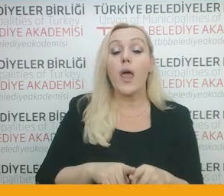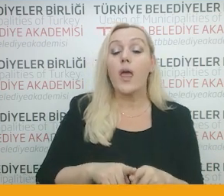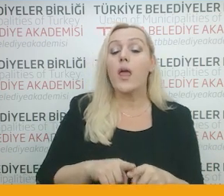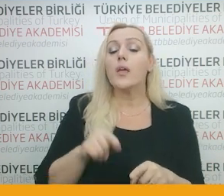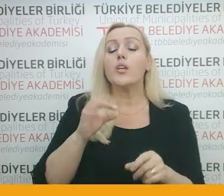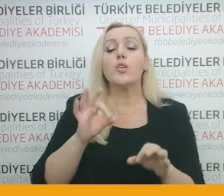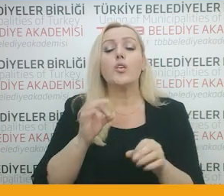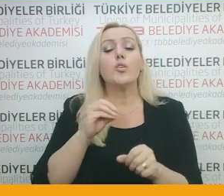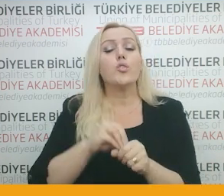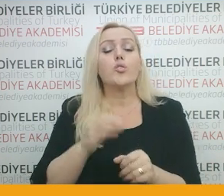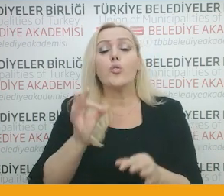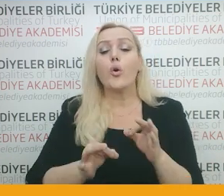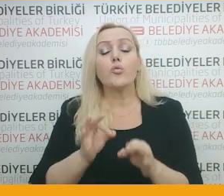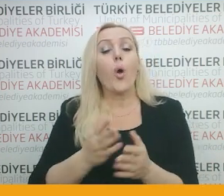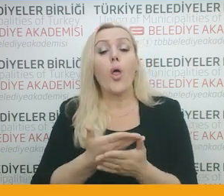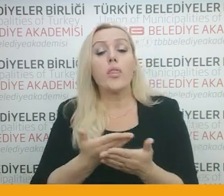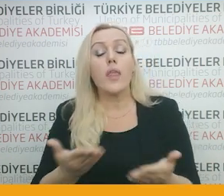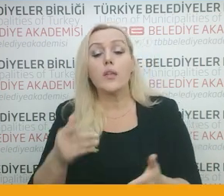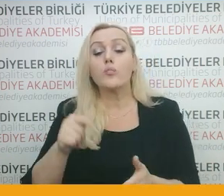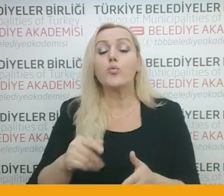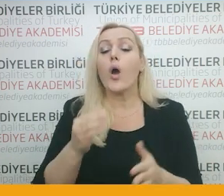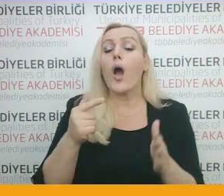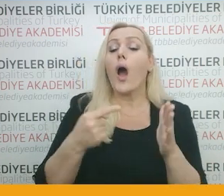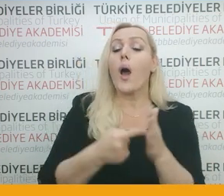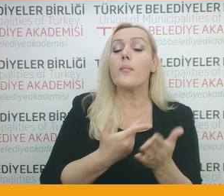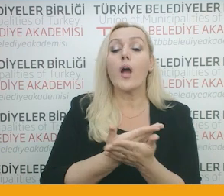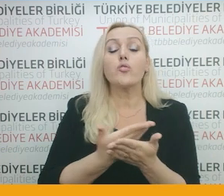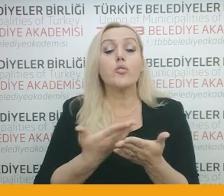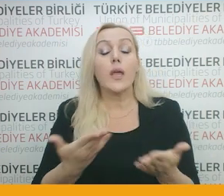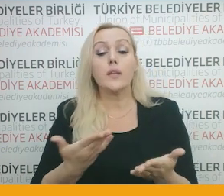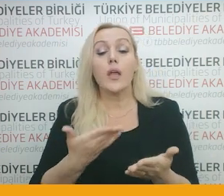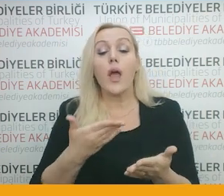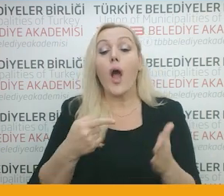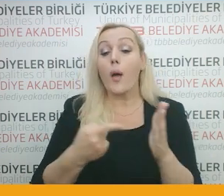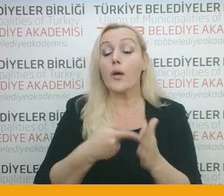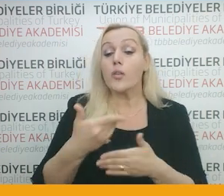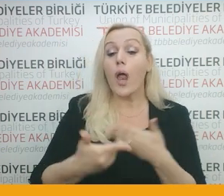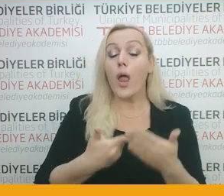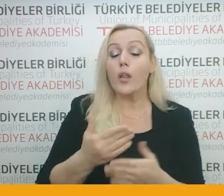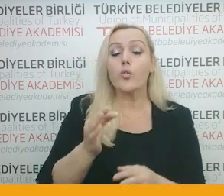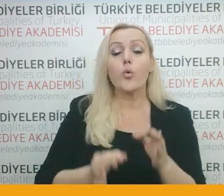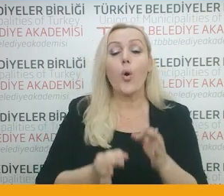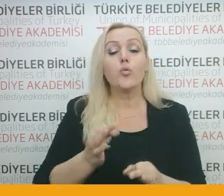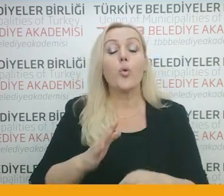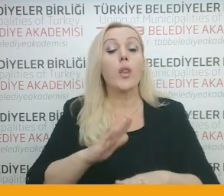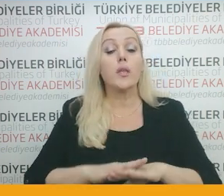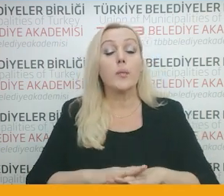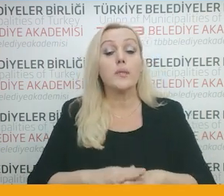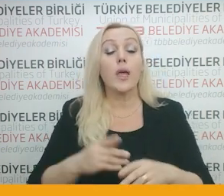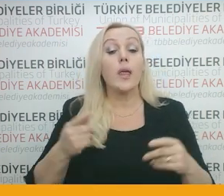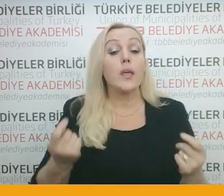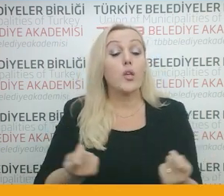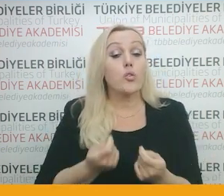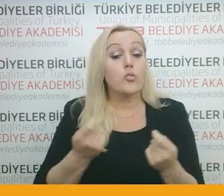sistemi nedir? Tanımını yapıyor. İç kontrol amacı nedir? Amaçlarından bahsediyor. Kontrolün yapısı,